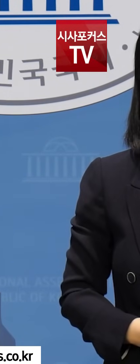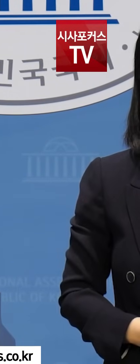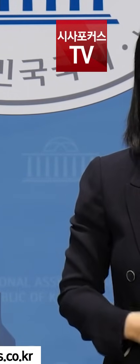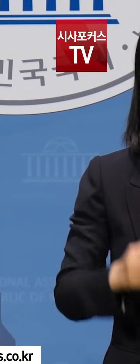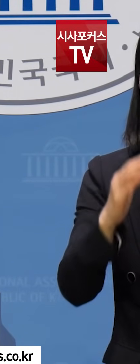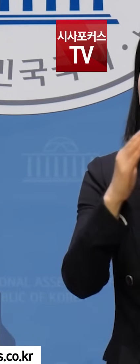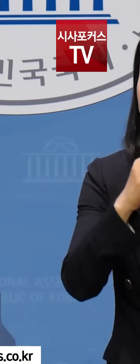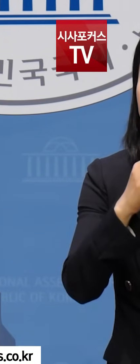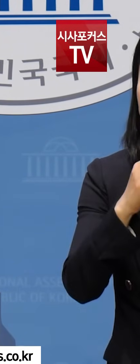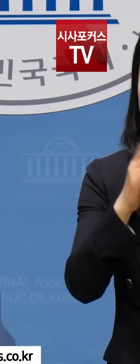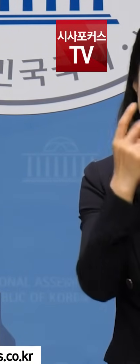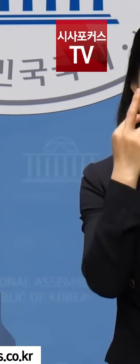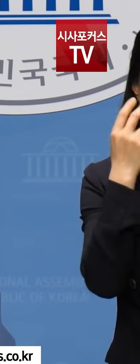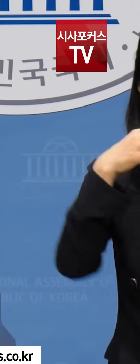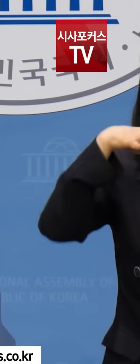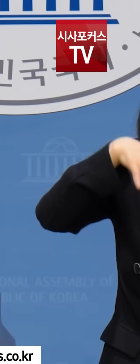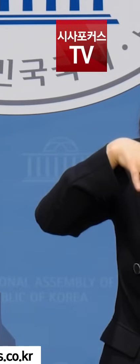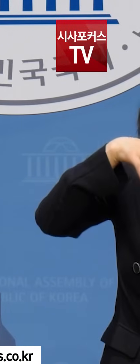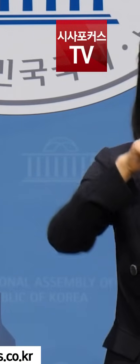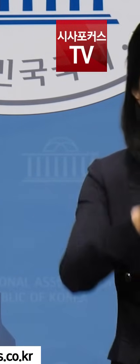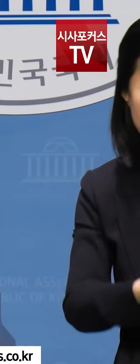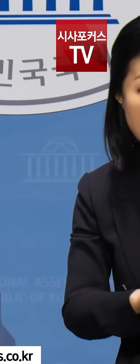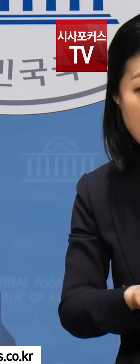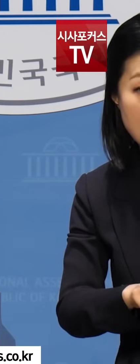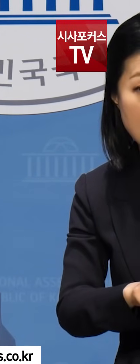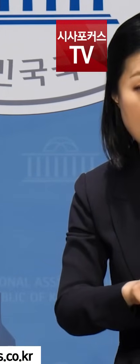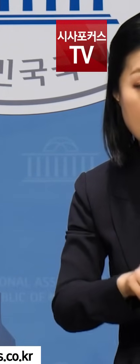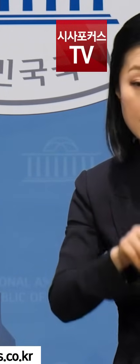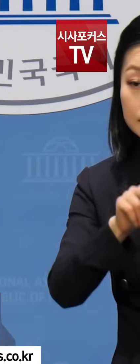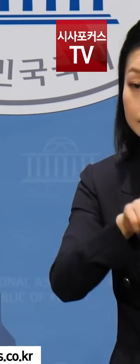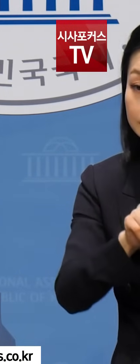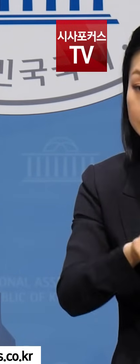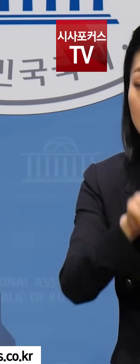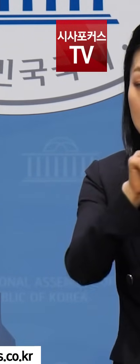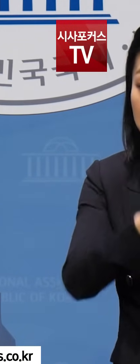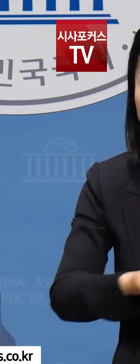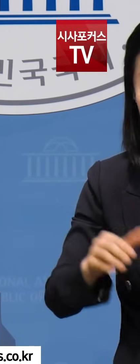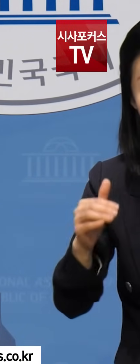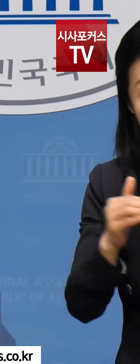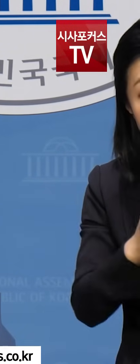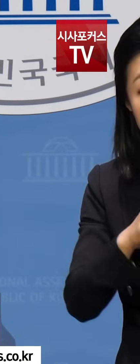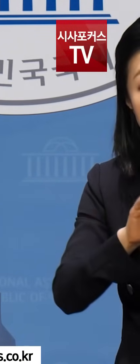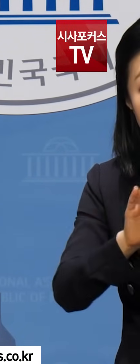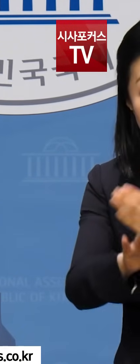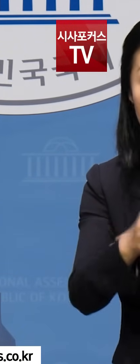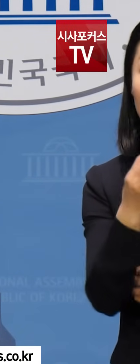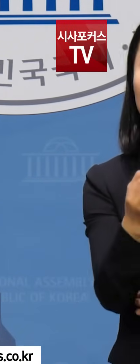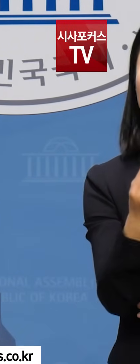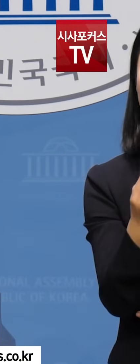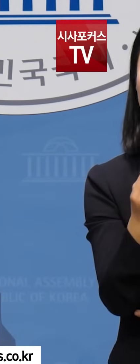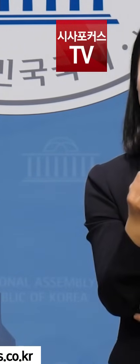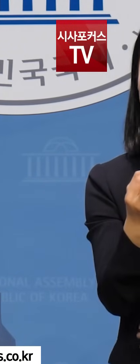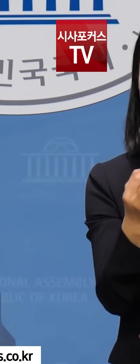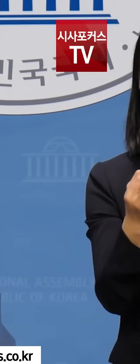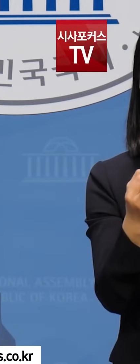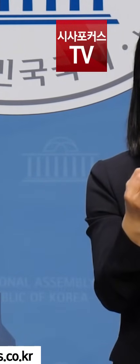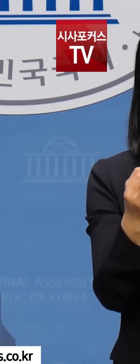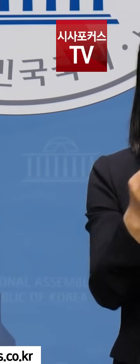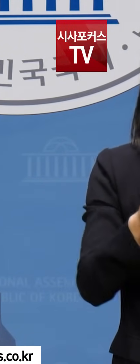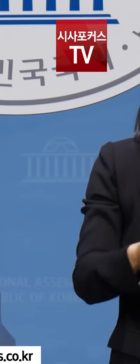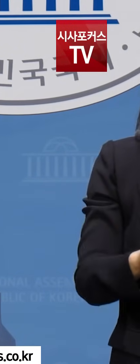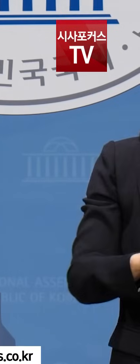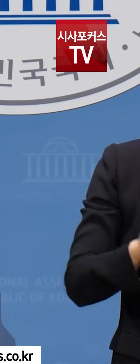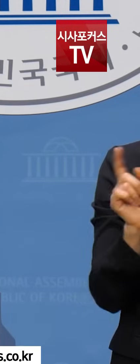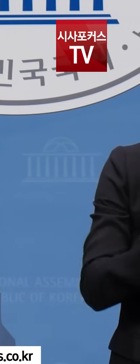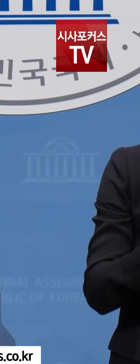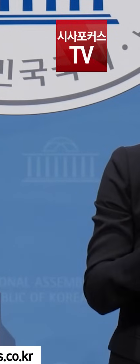그 집은 미국에서 팔았는지 아니면 그 팔았다면 그 대금을 누가 어떻게 보관하고